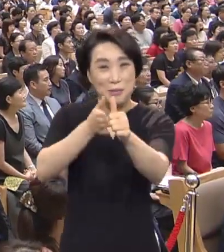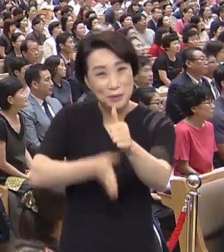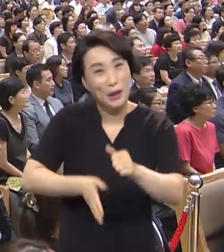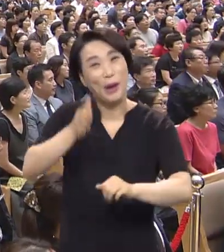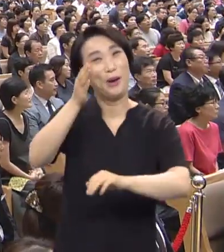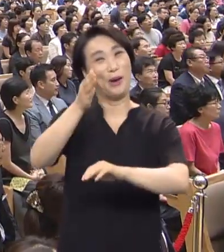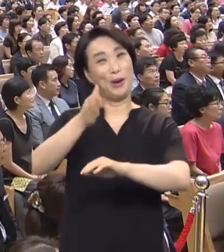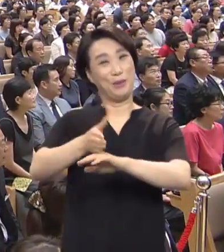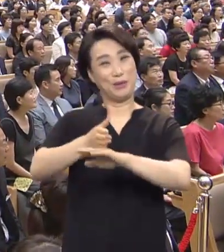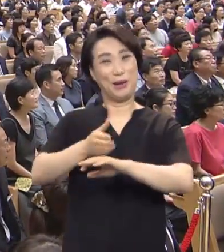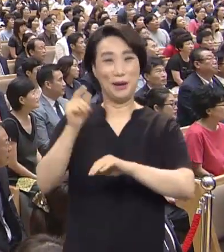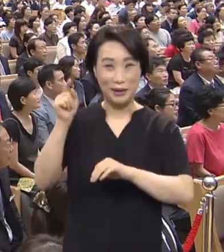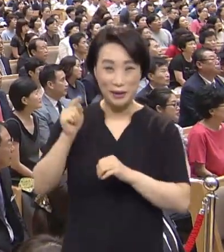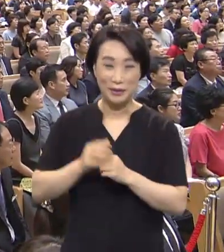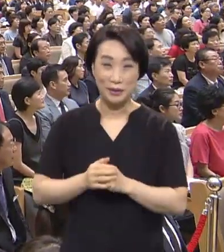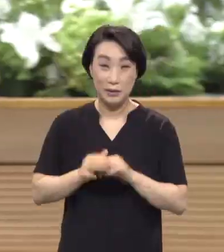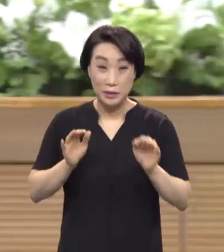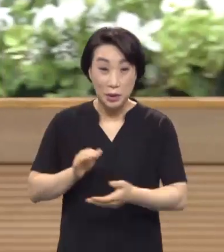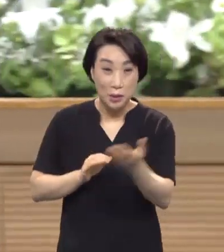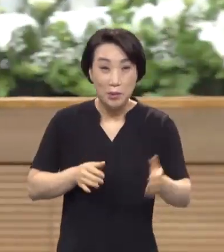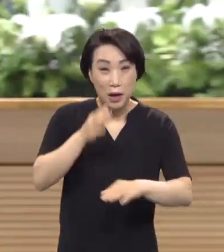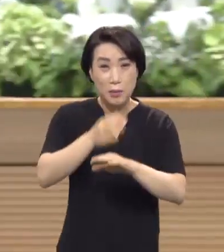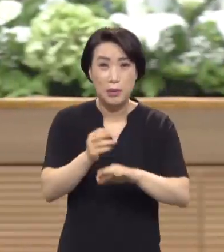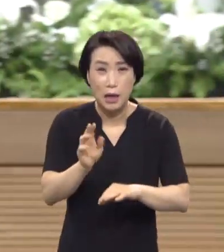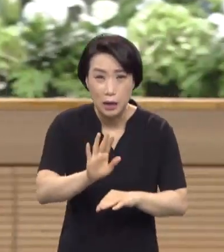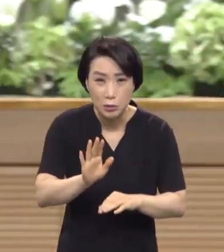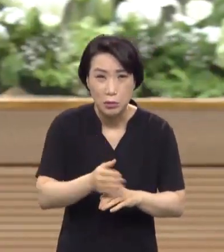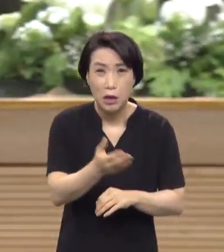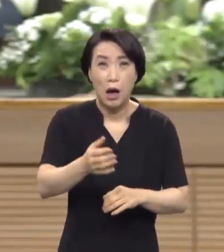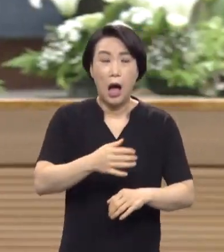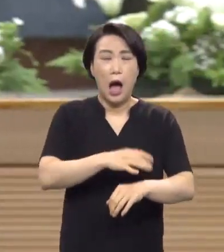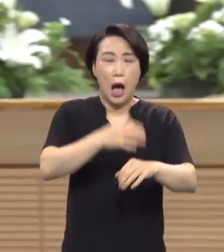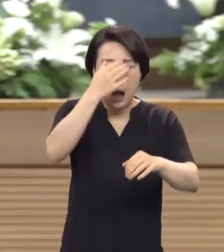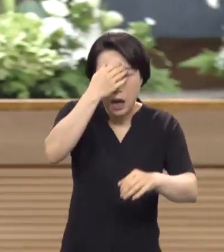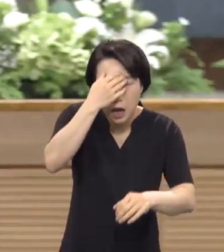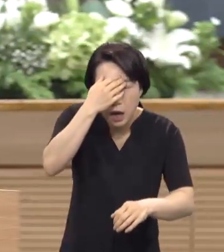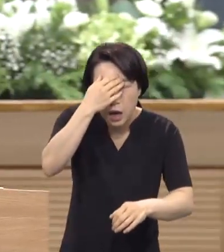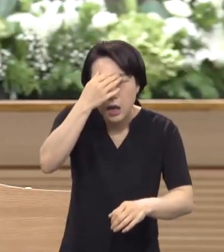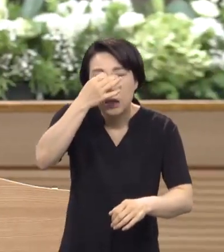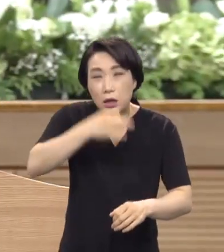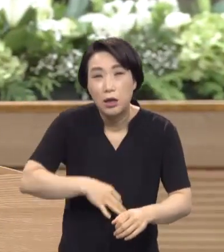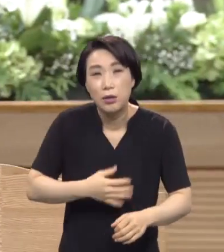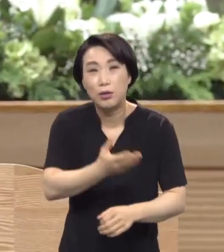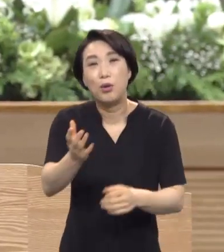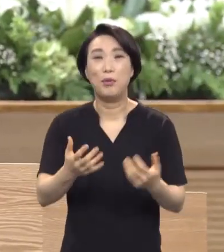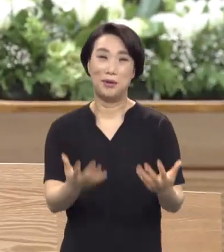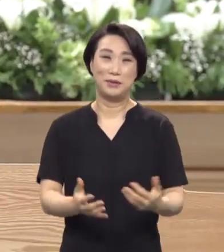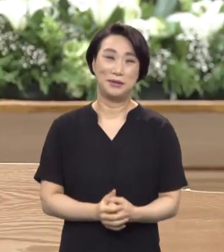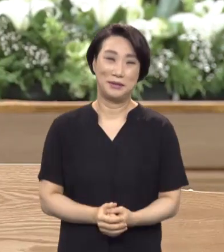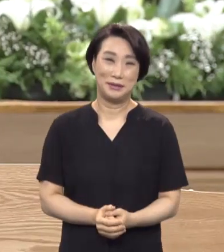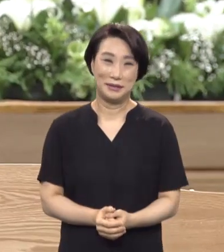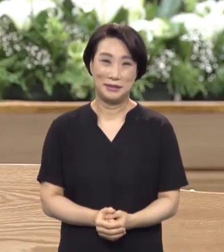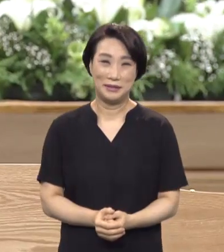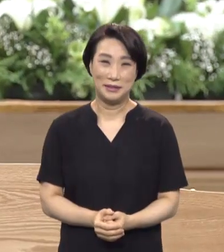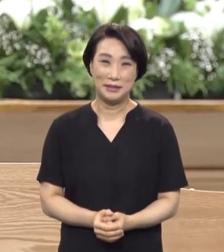감사한 일 아니오? 근데 감사가 아니라 힘들고 괴롭다. 응? 여러분 그래서